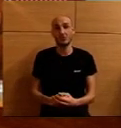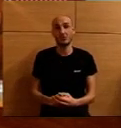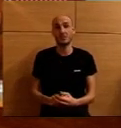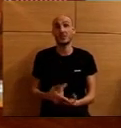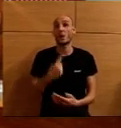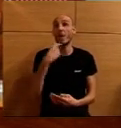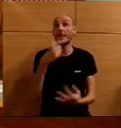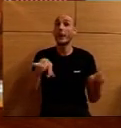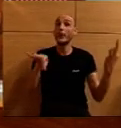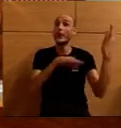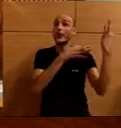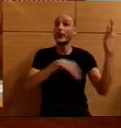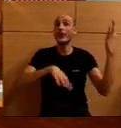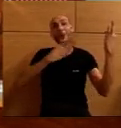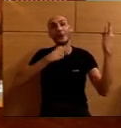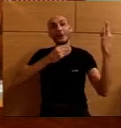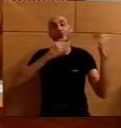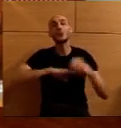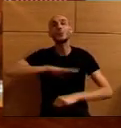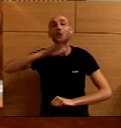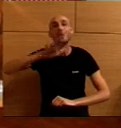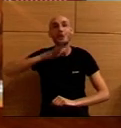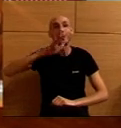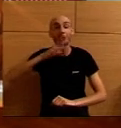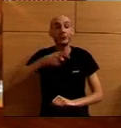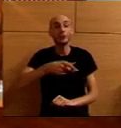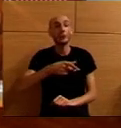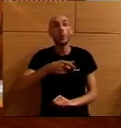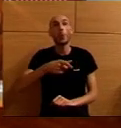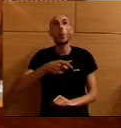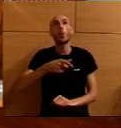demagògia? Perquè vostè ha dit que així hem dit que li tirem la culpa a Benaguasil, que